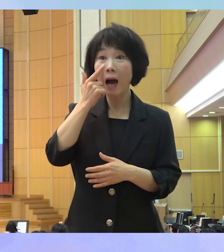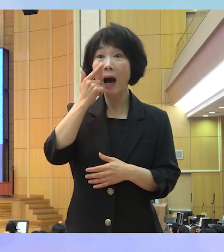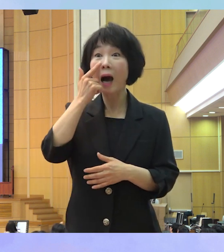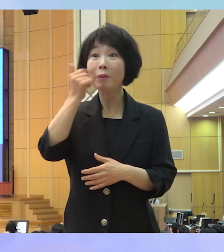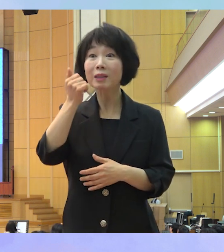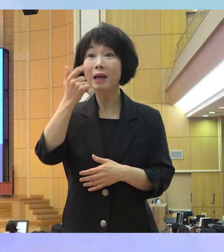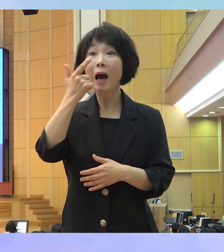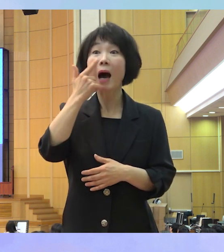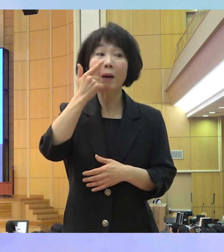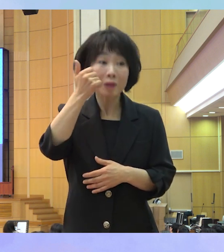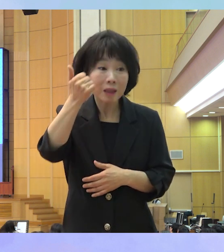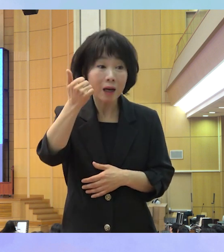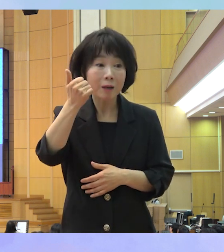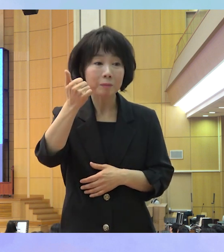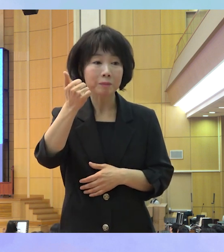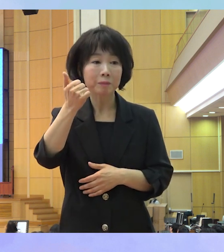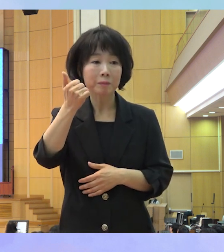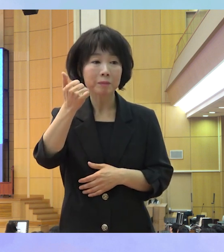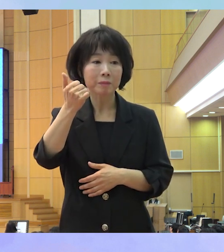조금만